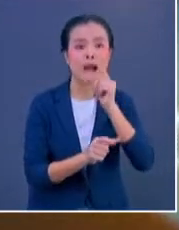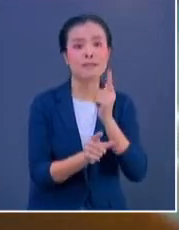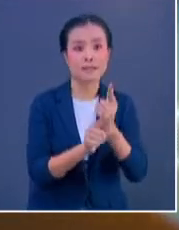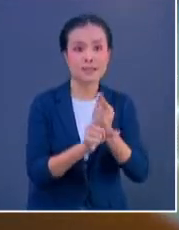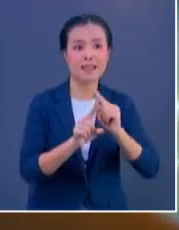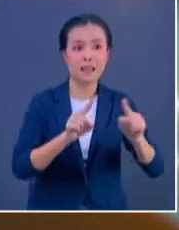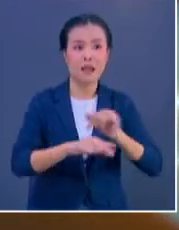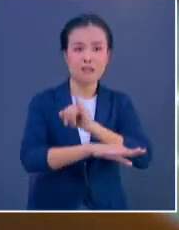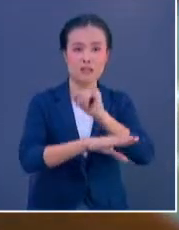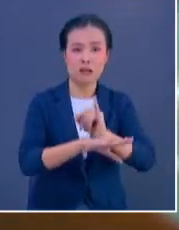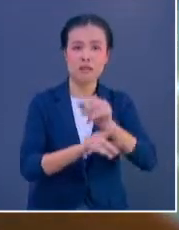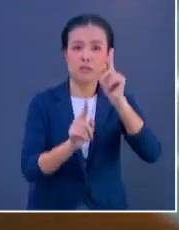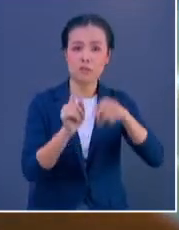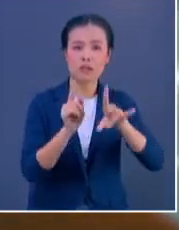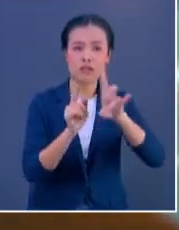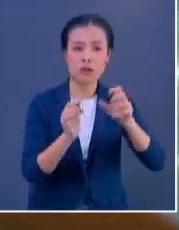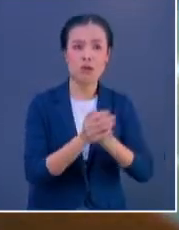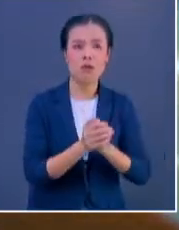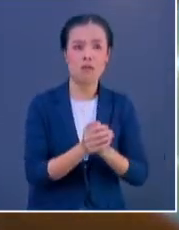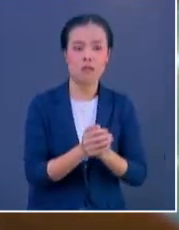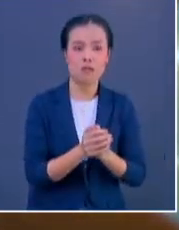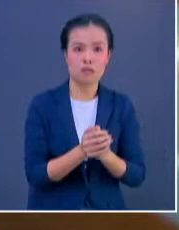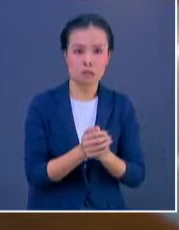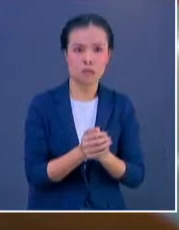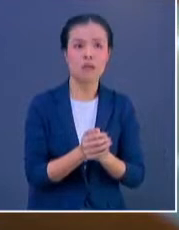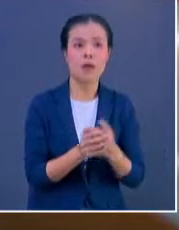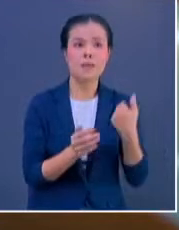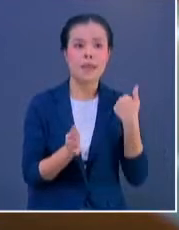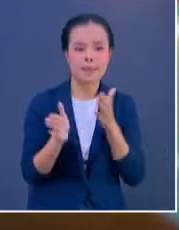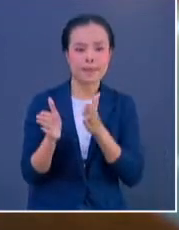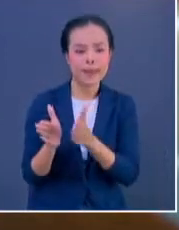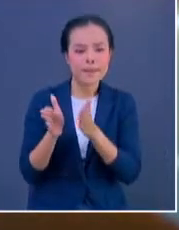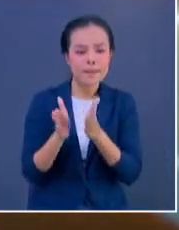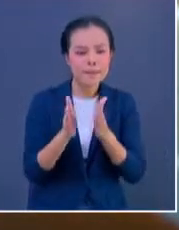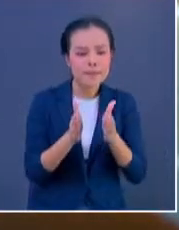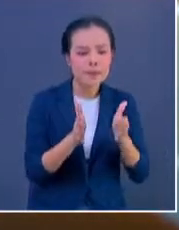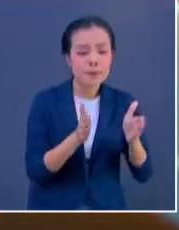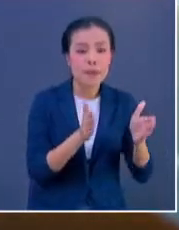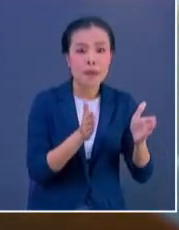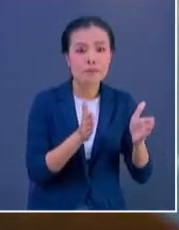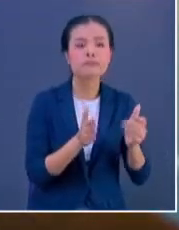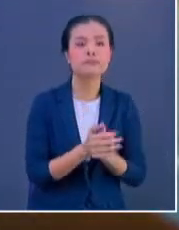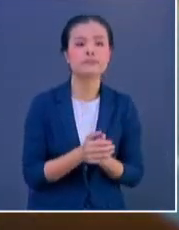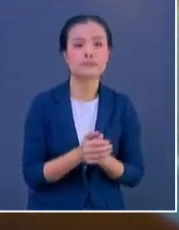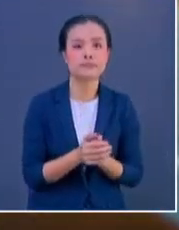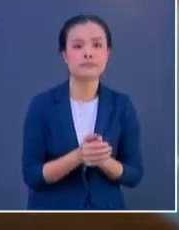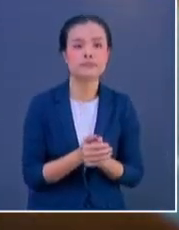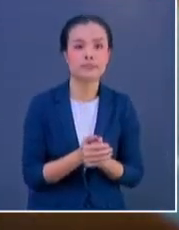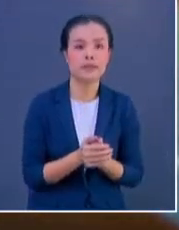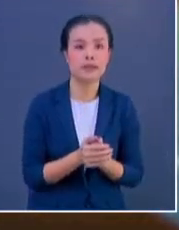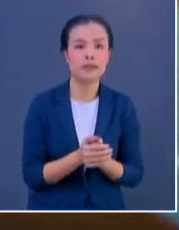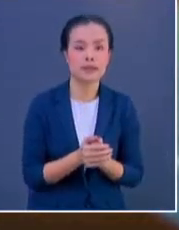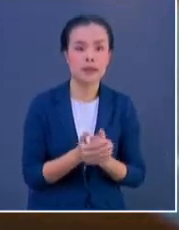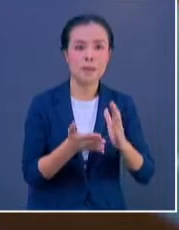แต่1,700 ไร่แบบนี้มันเยอะเกินไปมันผิดกฎหมายหรือเปล่า ก็บางคนก็เรียกแบบแบ่งเป็นซอยเป็นแปลงเล็กๆๆอะไรเงี้ยนะครับถึงก็ข่าวว่าทางนี้ก็ท่านก็แบ่ง